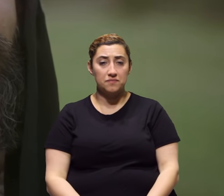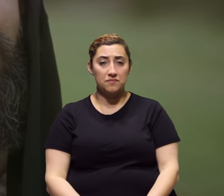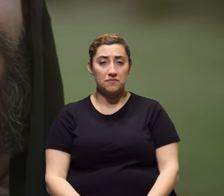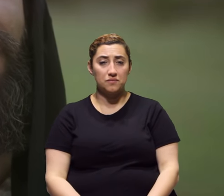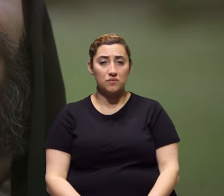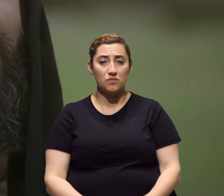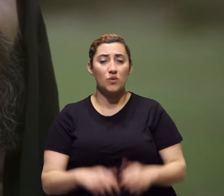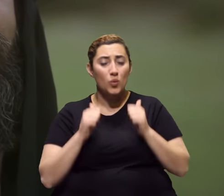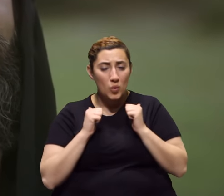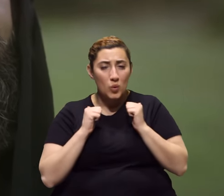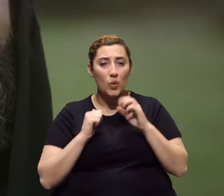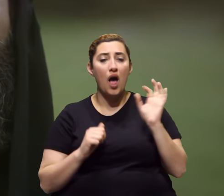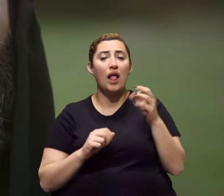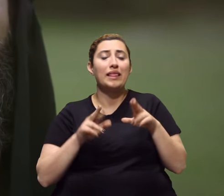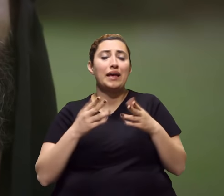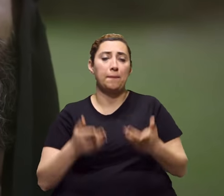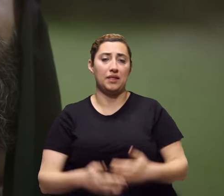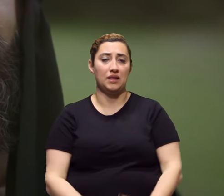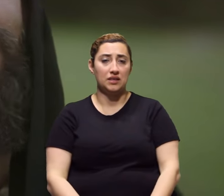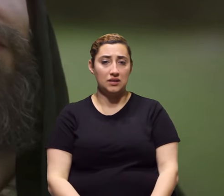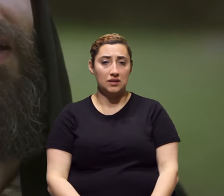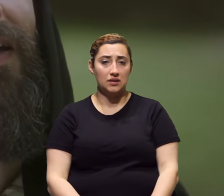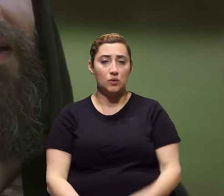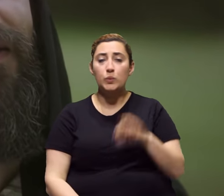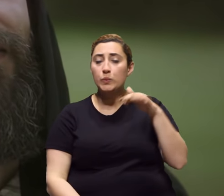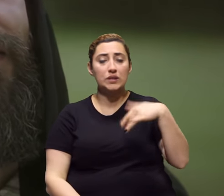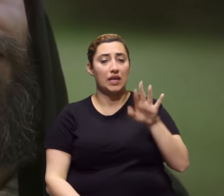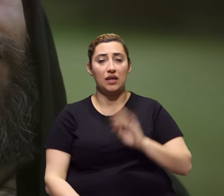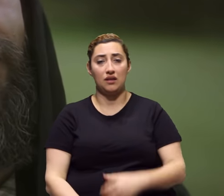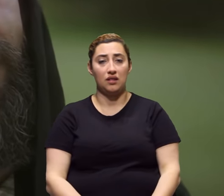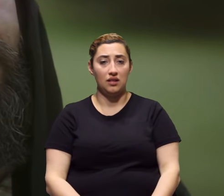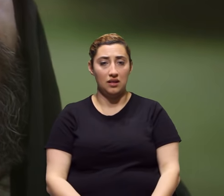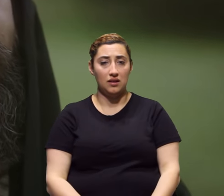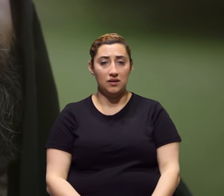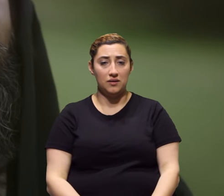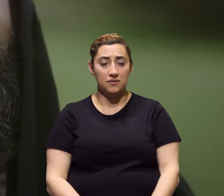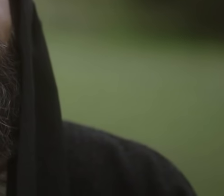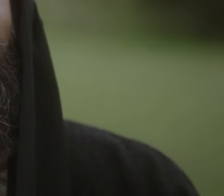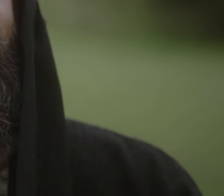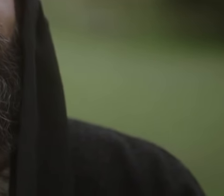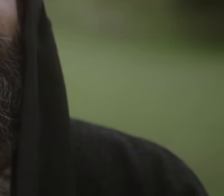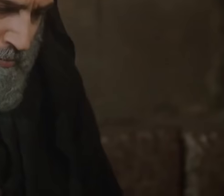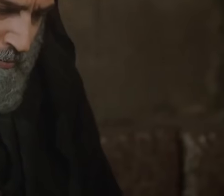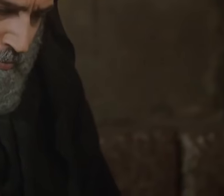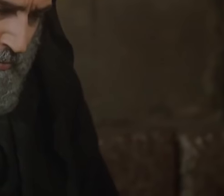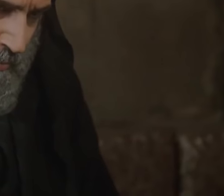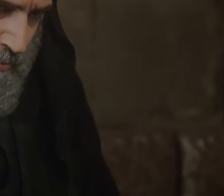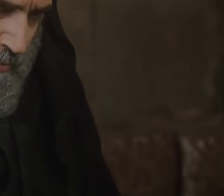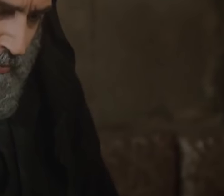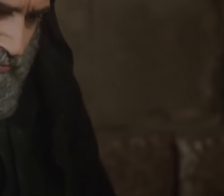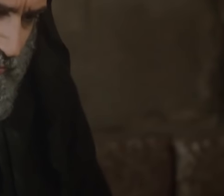Yükü cevherdir, tuz değil. gözlerini yumdu. Ana